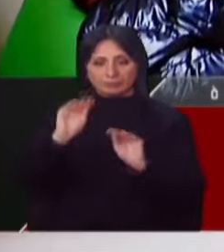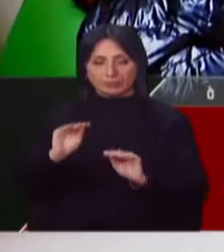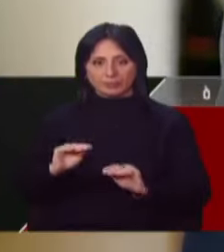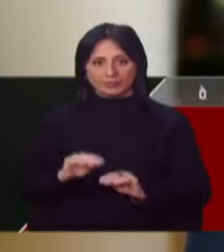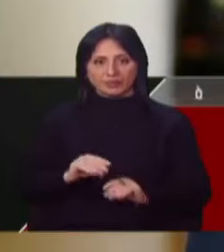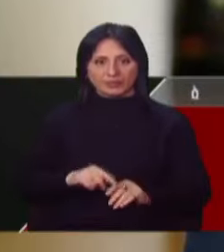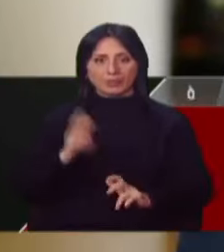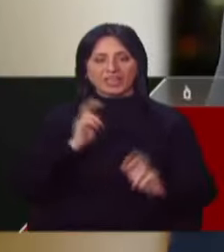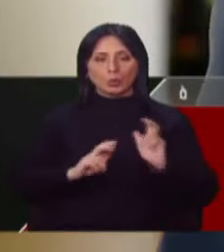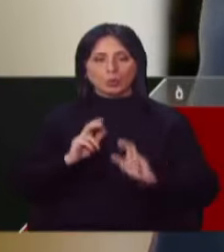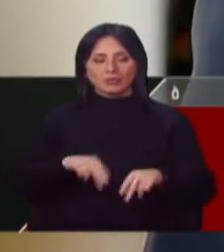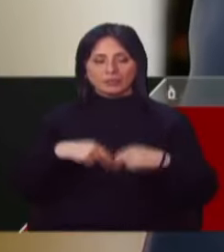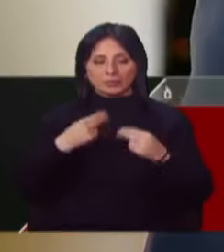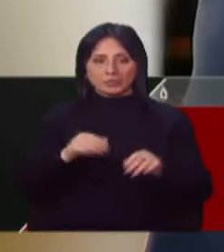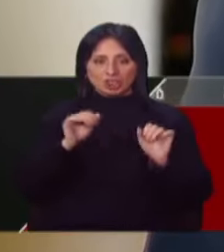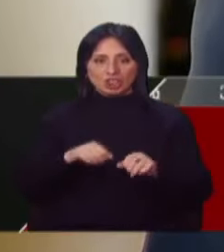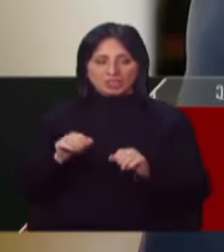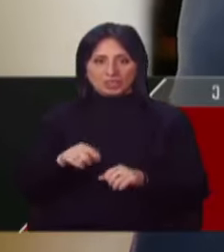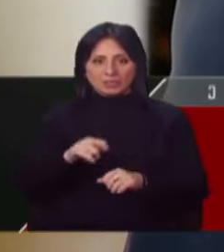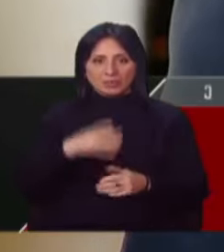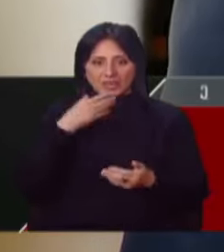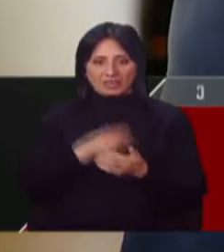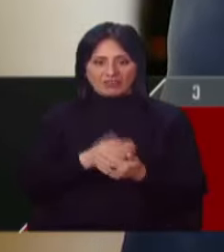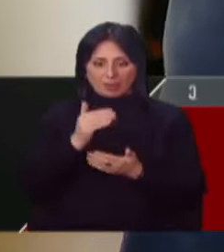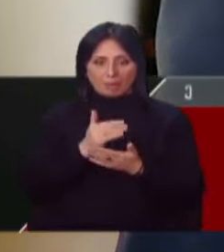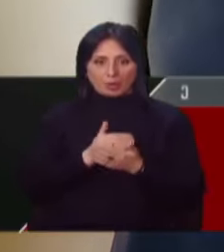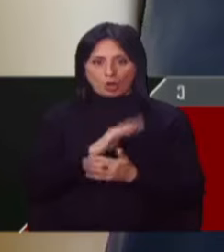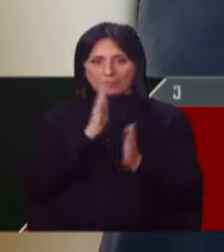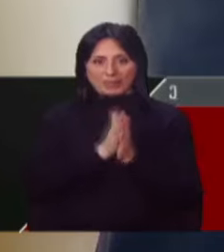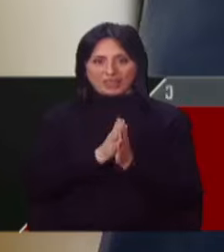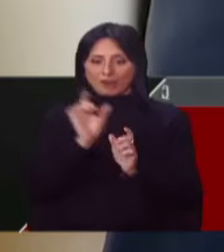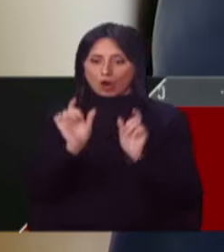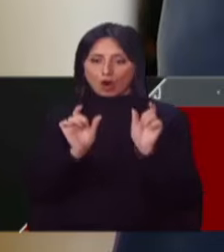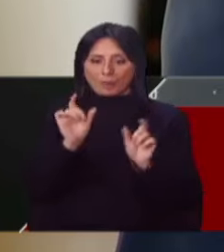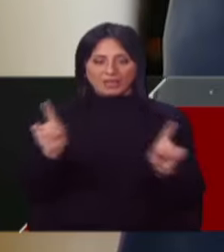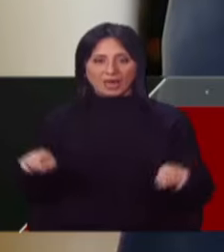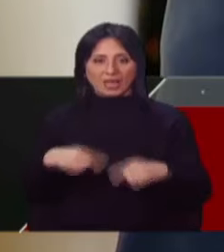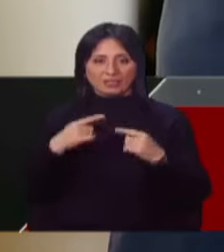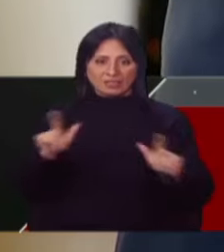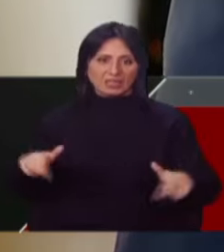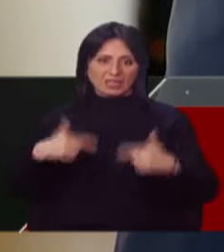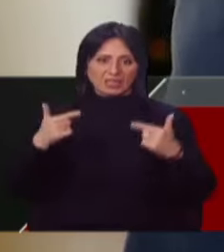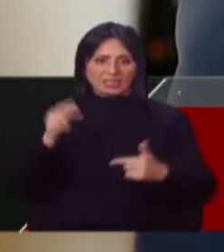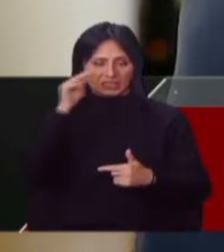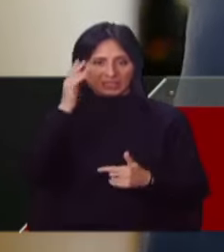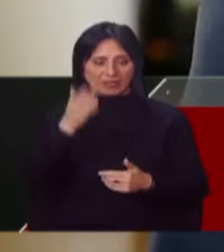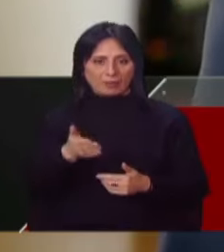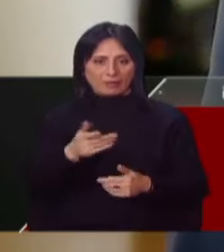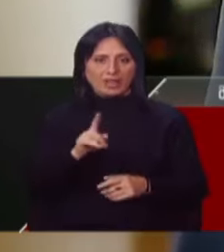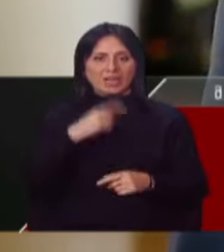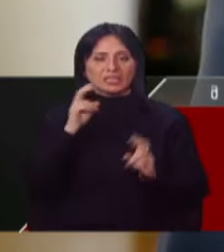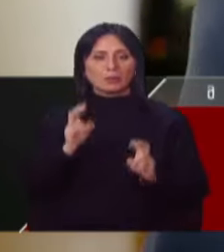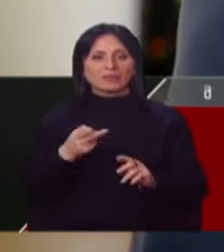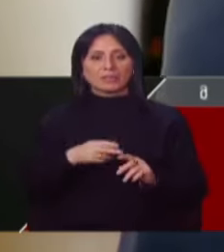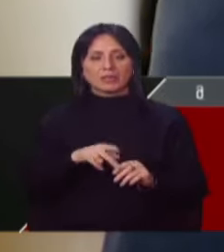განსაზღვრული უნივერსიტეტების მიაცემათ შესაძლებლობა თავიანთი პროგრამების მთელი რიგი კომპონენტები განახორციელონ დისტანციურად სწავლება რაც